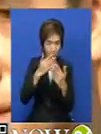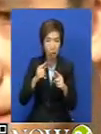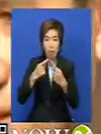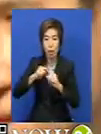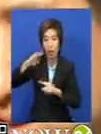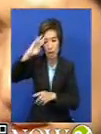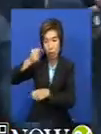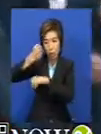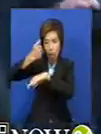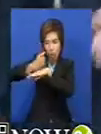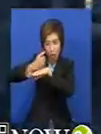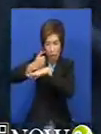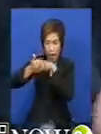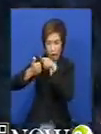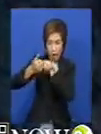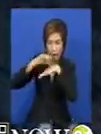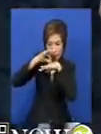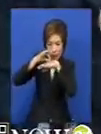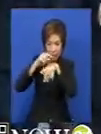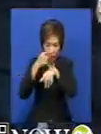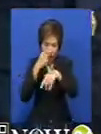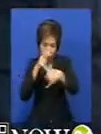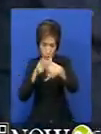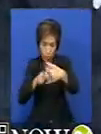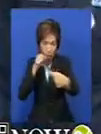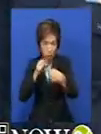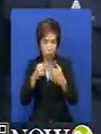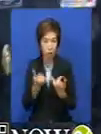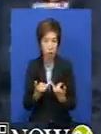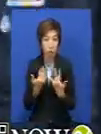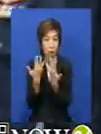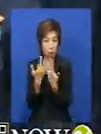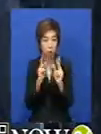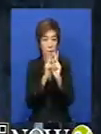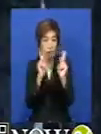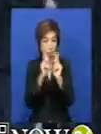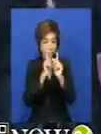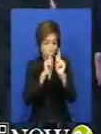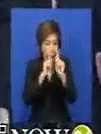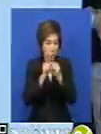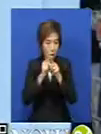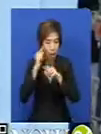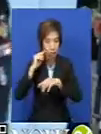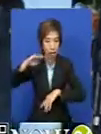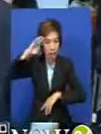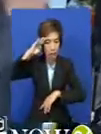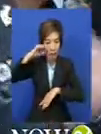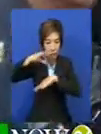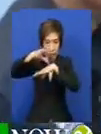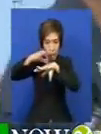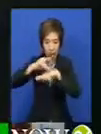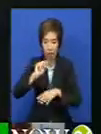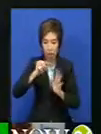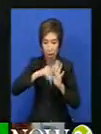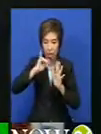การทหารบกก็ต้องเหมาะสมกับสถานการณ์จะเรียกประชุมคณะกรรมการพิจารณาแต่งตั้งนายทหารระดับนายพลตอนไหนอันนี้ยัง